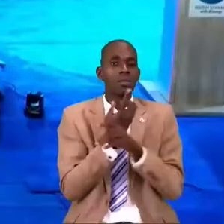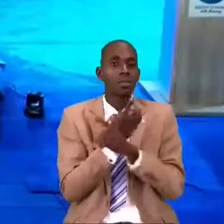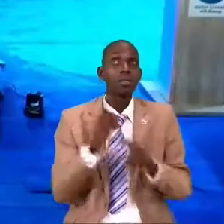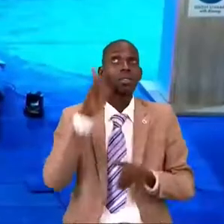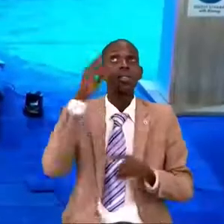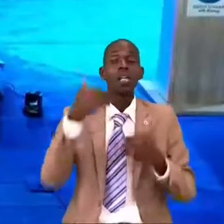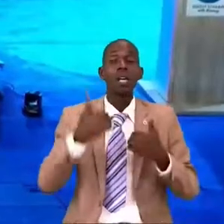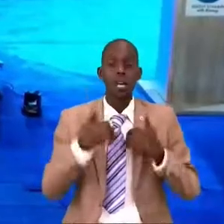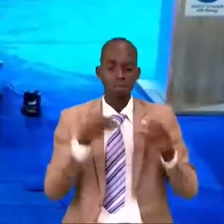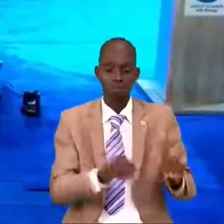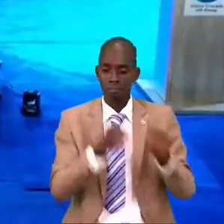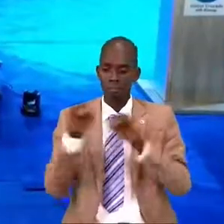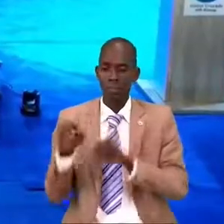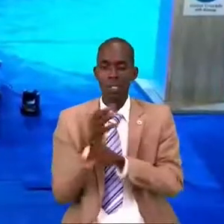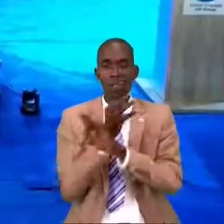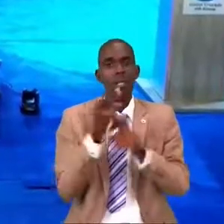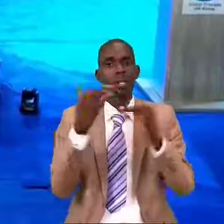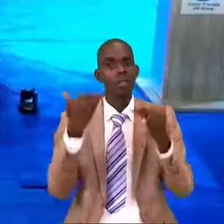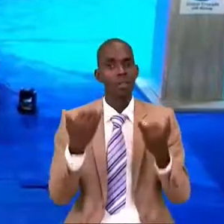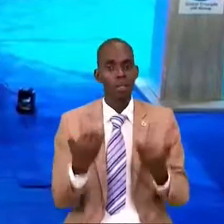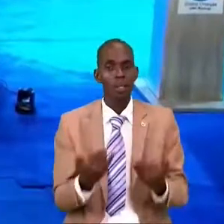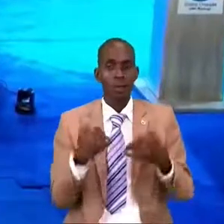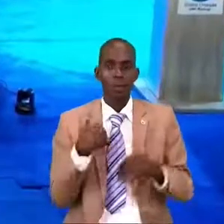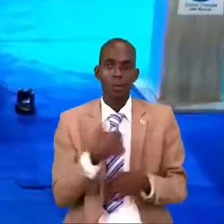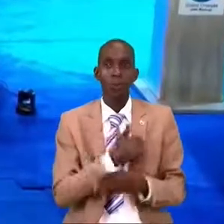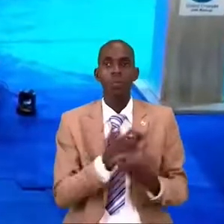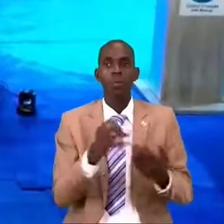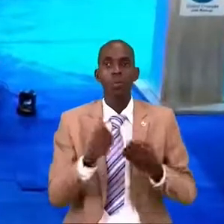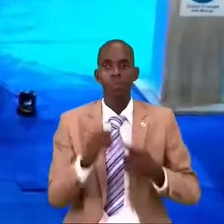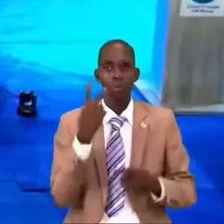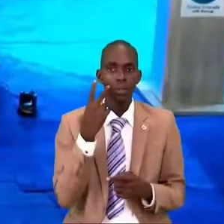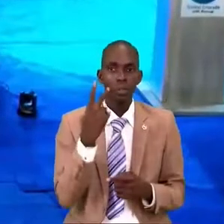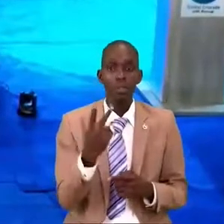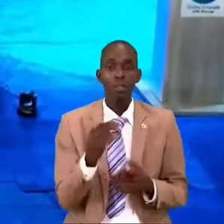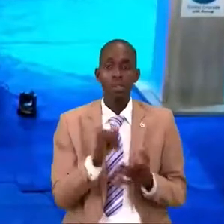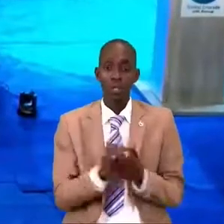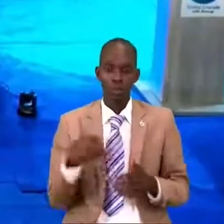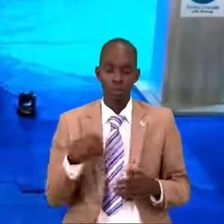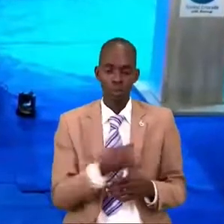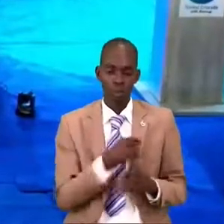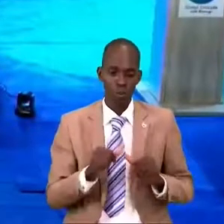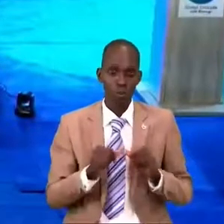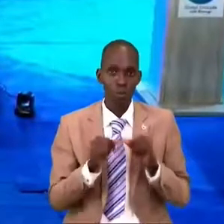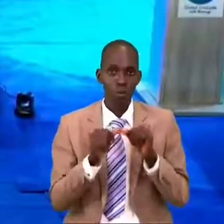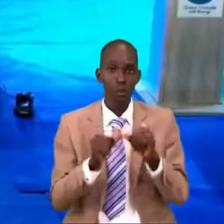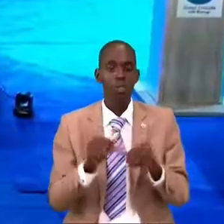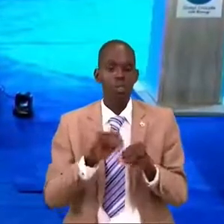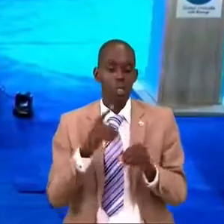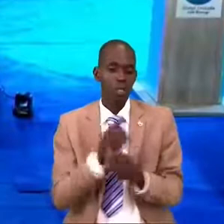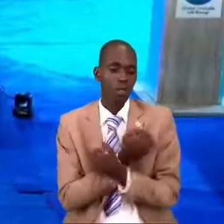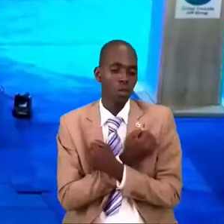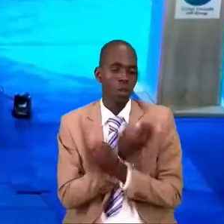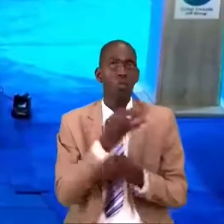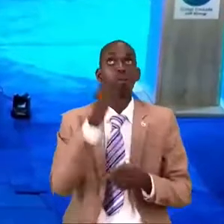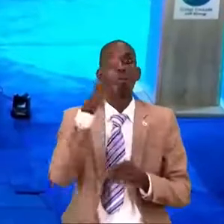voir comment continuer dans l'amour de Dieu, continuer dans le salut du Seigneur, continuer dans